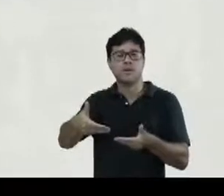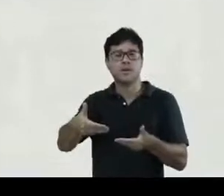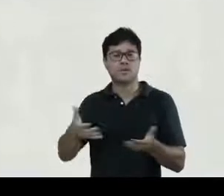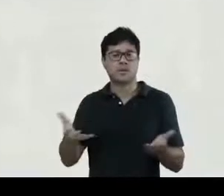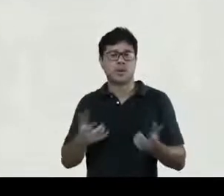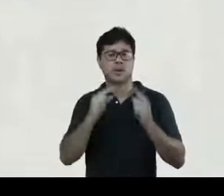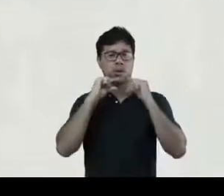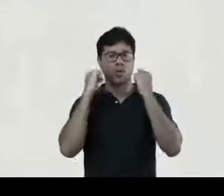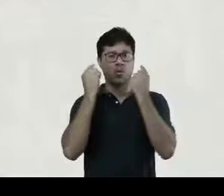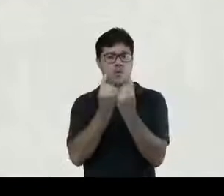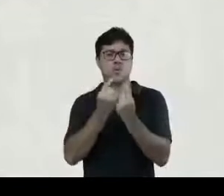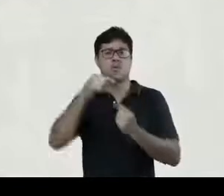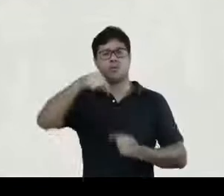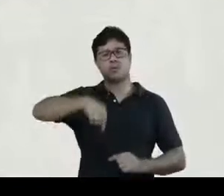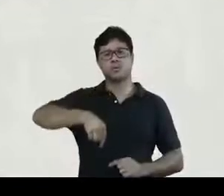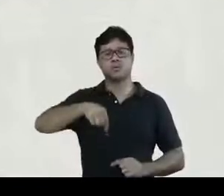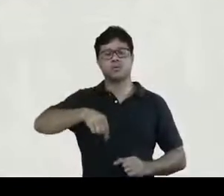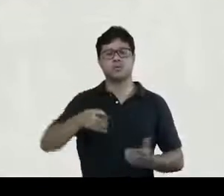Kongress.